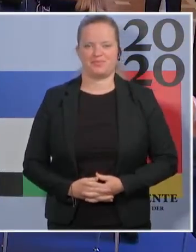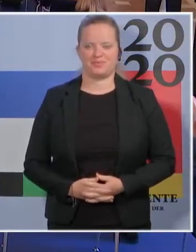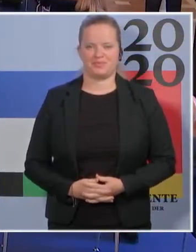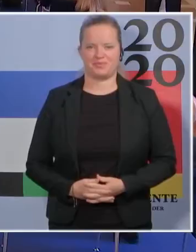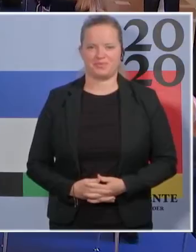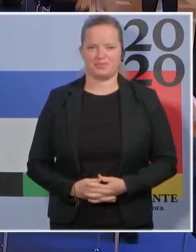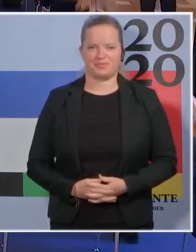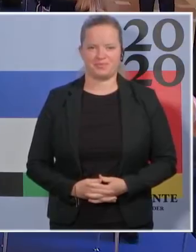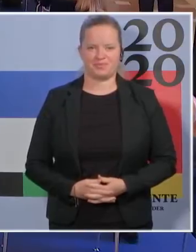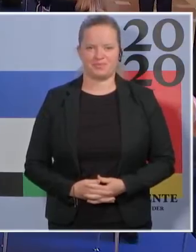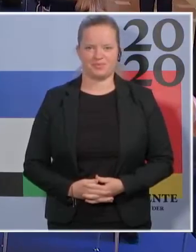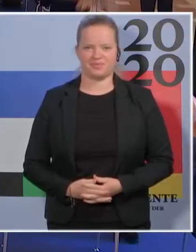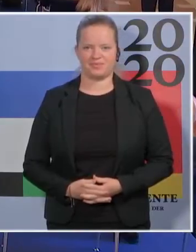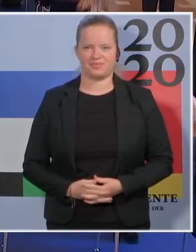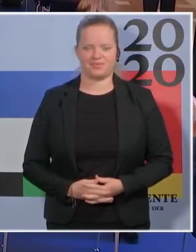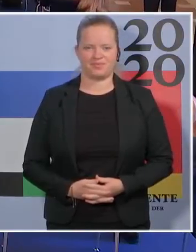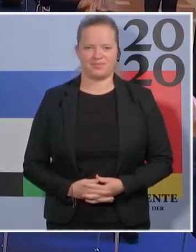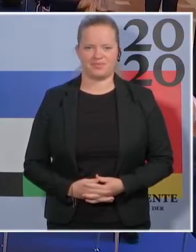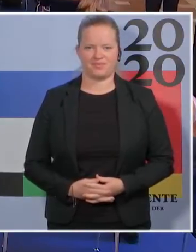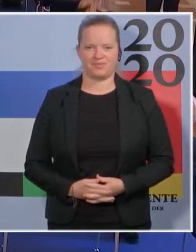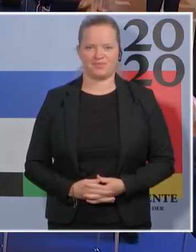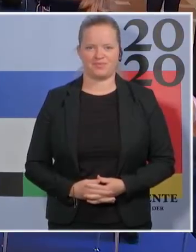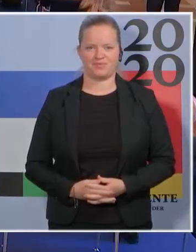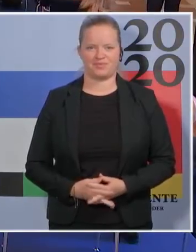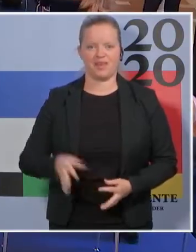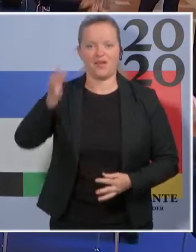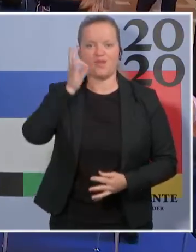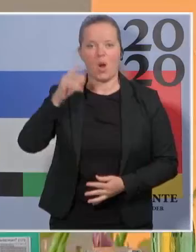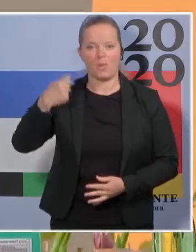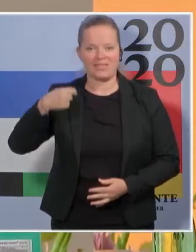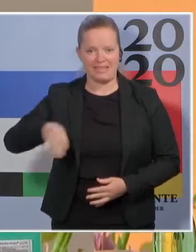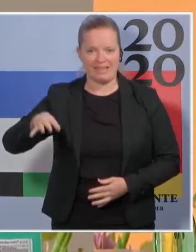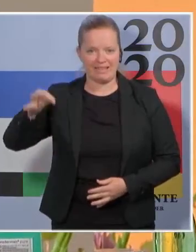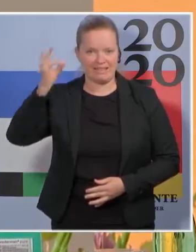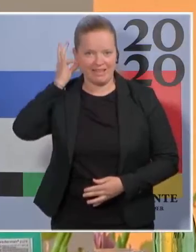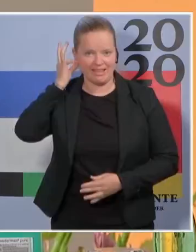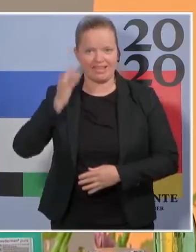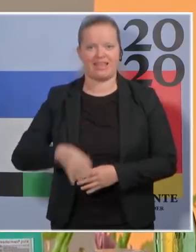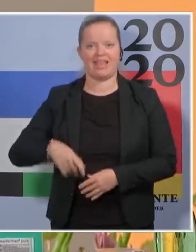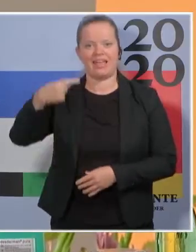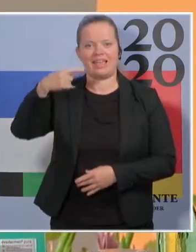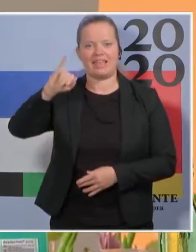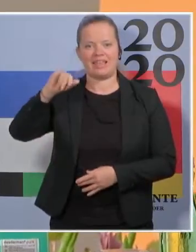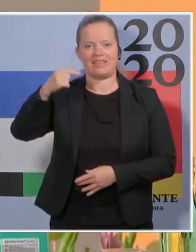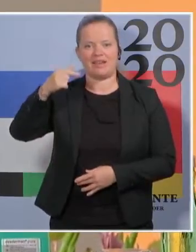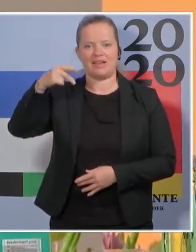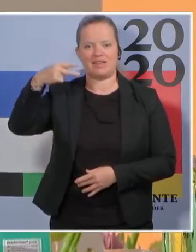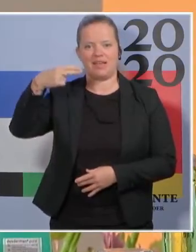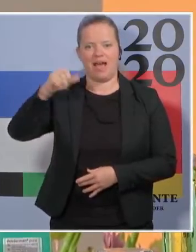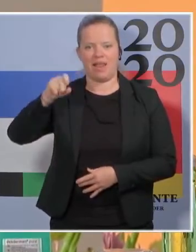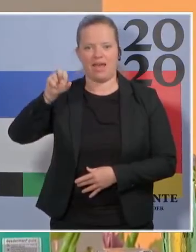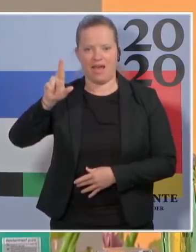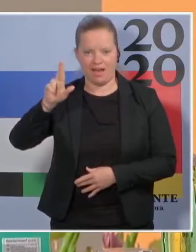Frau Präsidentin Ida Gitzstahler, Eure